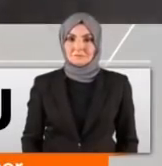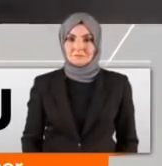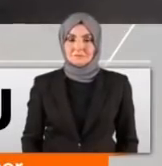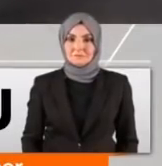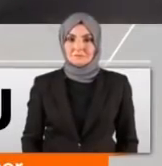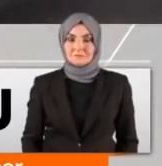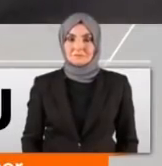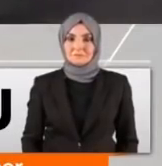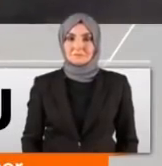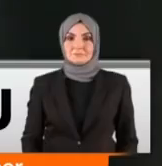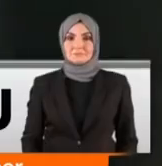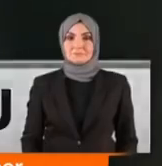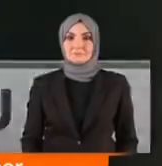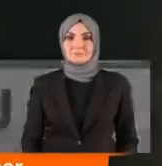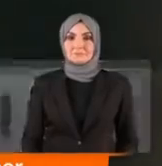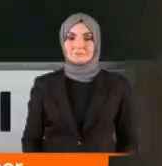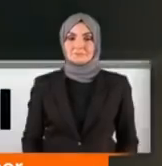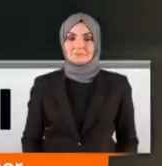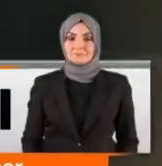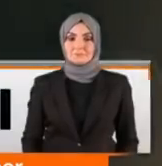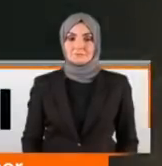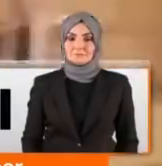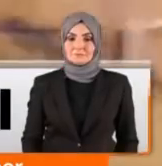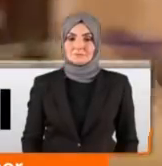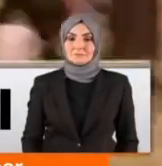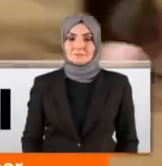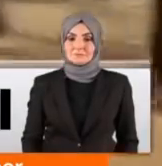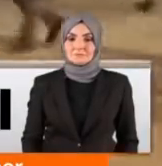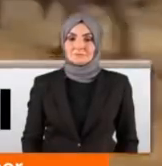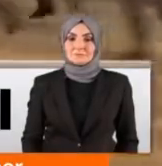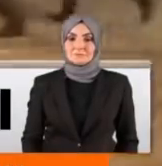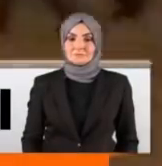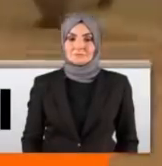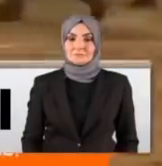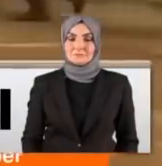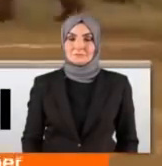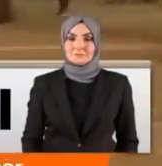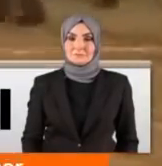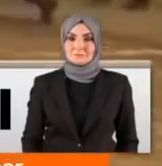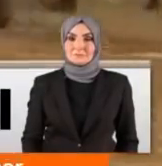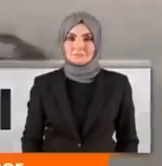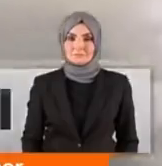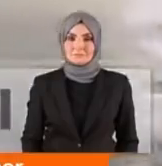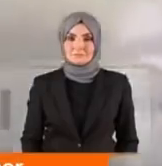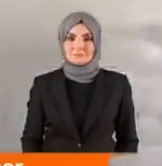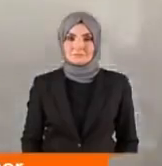Sen nasıl hissederdin çorba Aydın a Dur